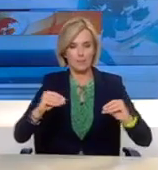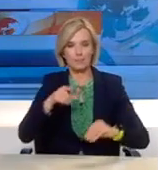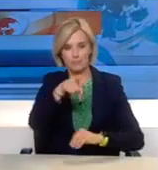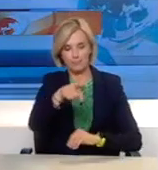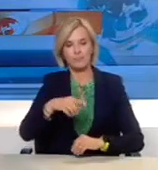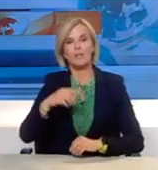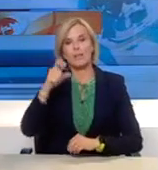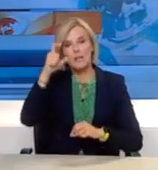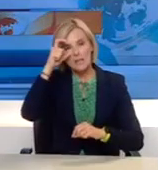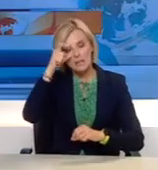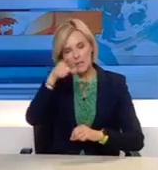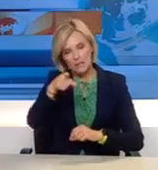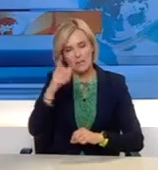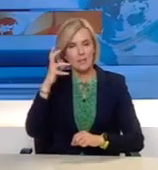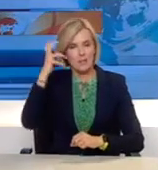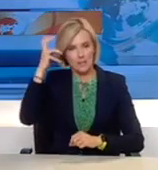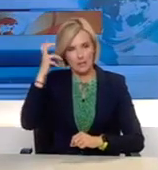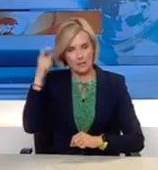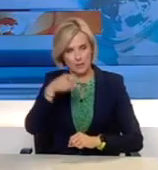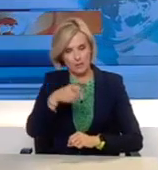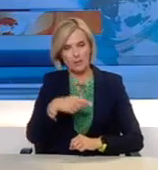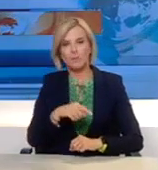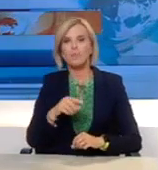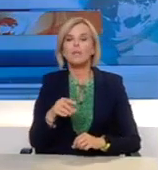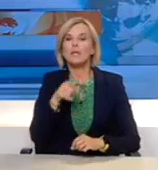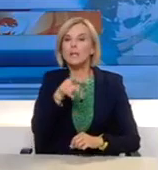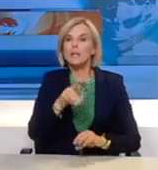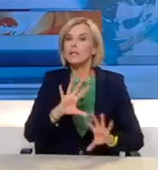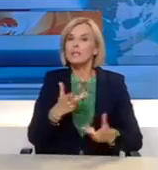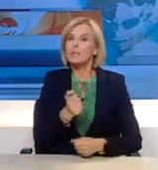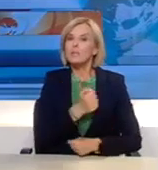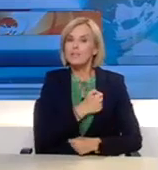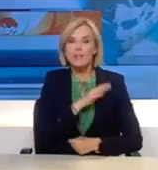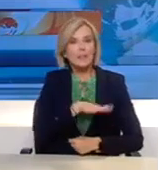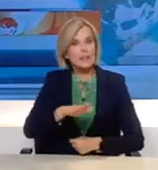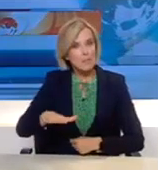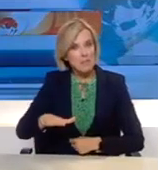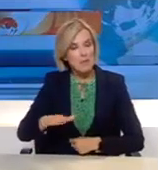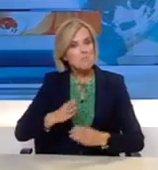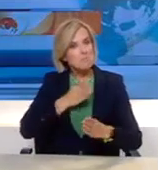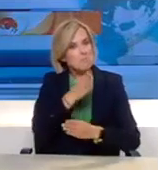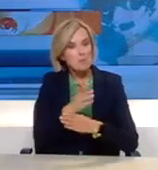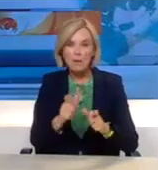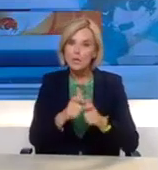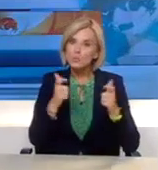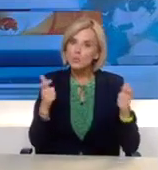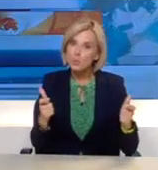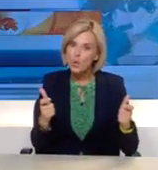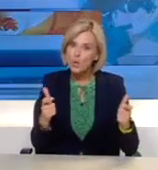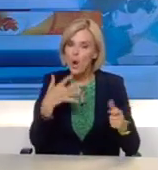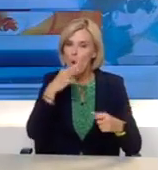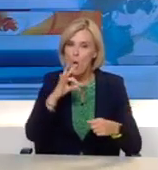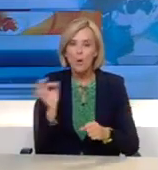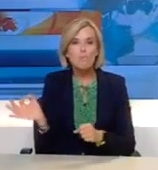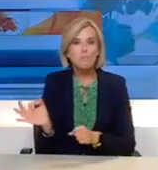Υποπτέραρχε, ποια είναι η θέση της Επιστημονικής Επιτροπής για την επιστροφή των μικρών μαθητών στα Θρανία? Με βάση τα επιδημιολογικά